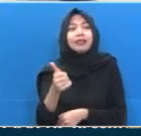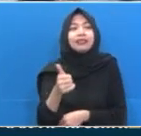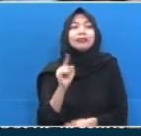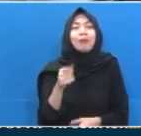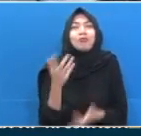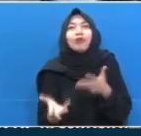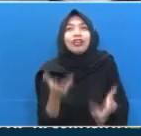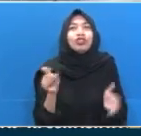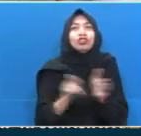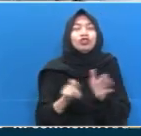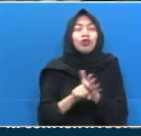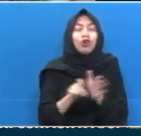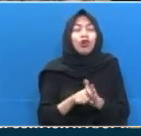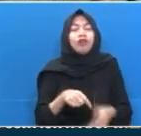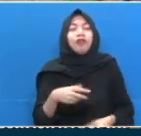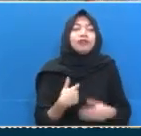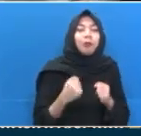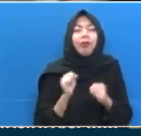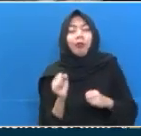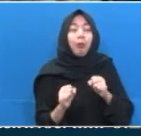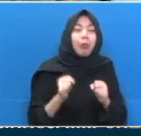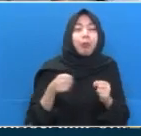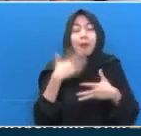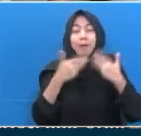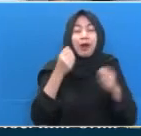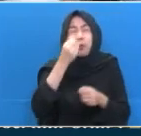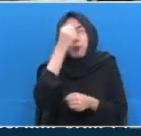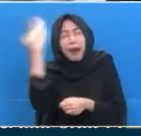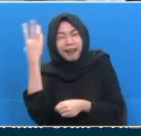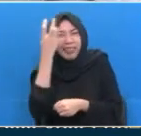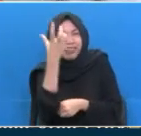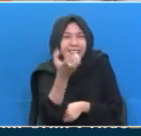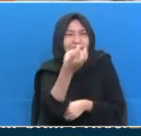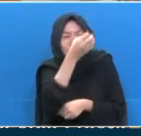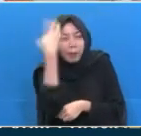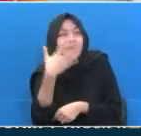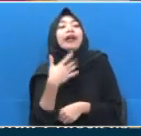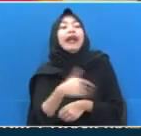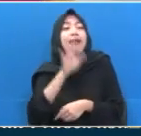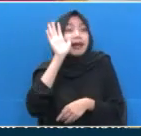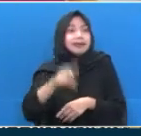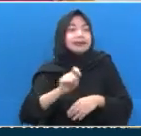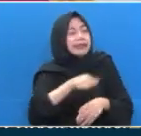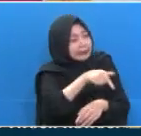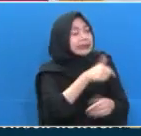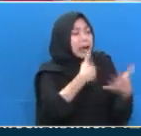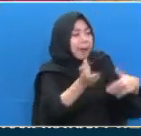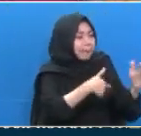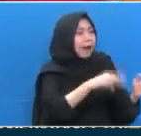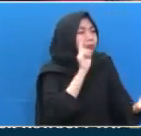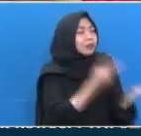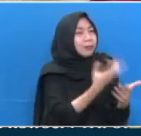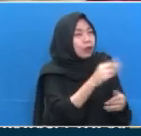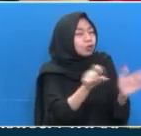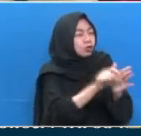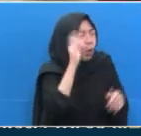kita juga secara manusia juga mungkin ada yang terlupa terlewat dan sebagainya Itu yang mungkin akan kita Dorong ya bersama dengan Mas Roni